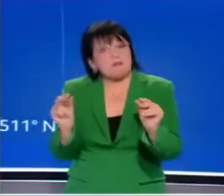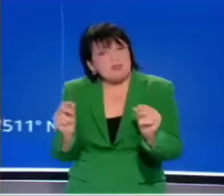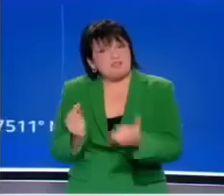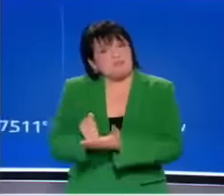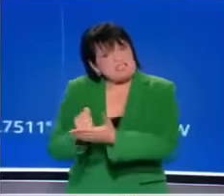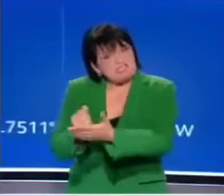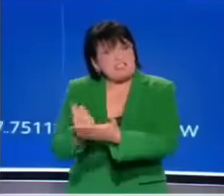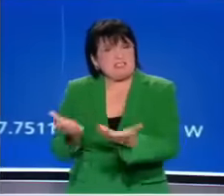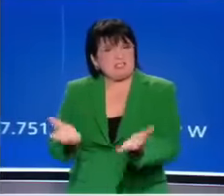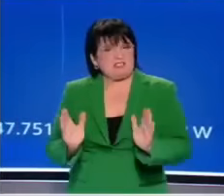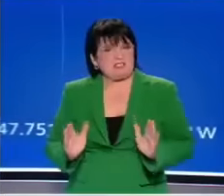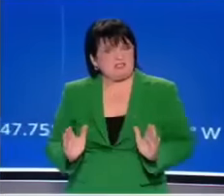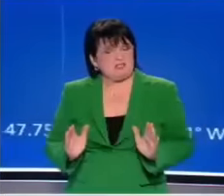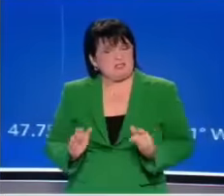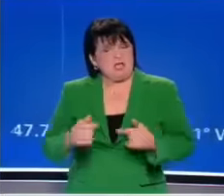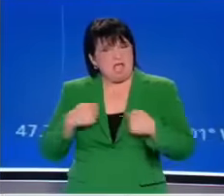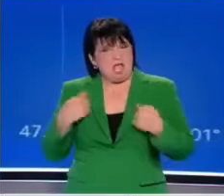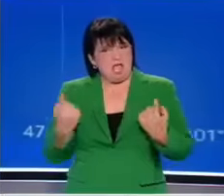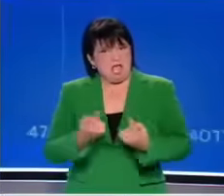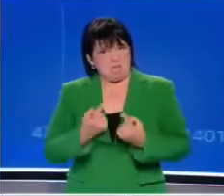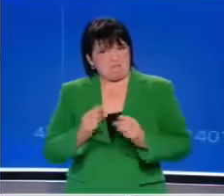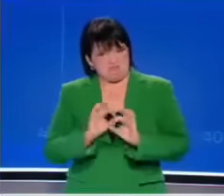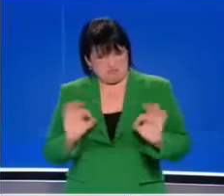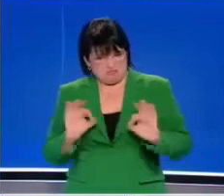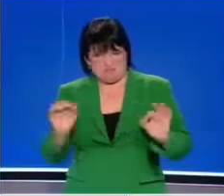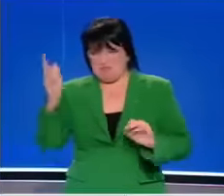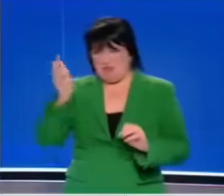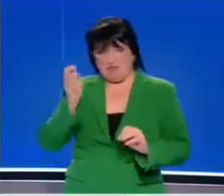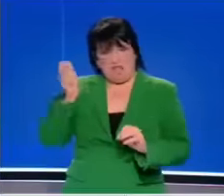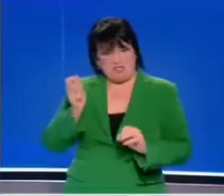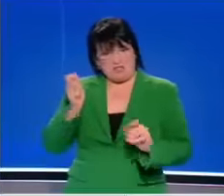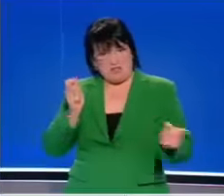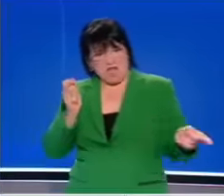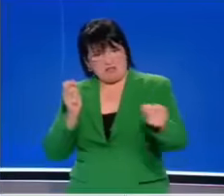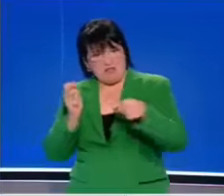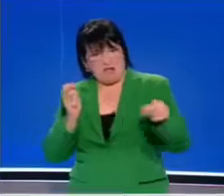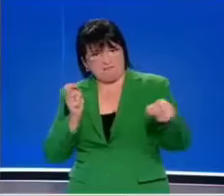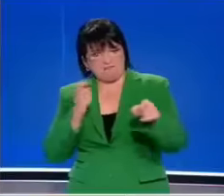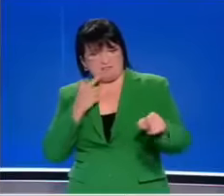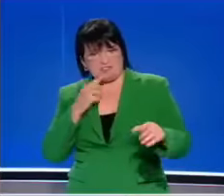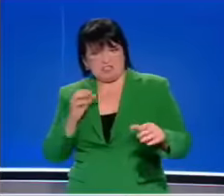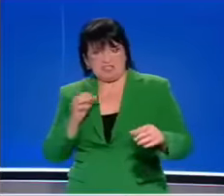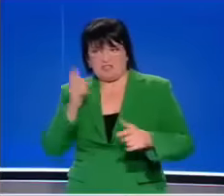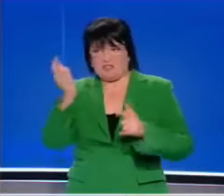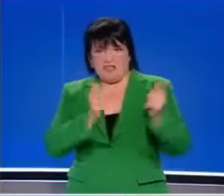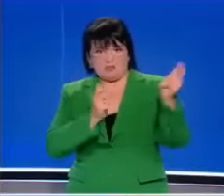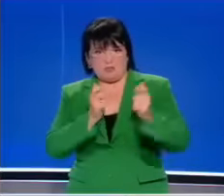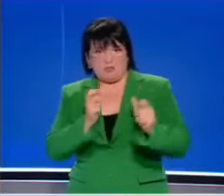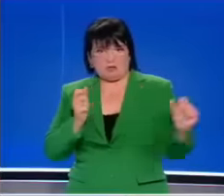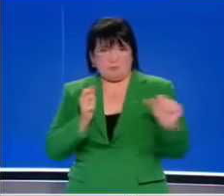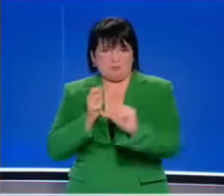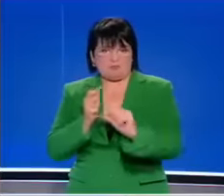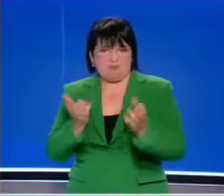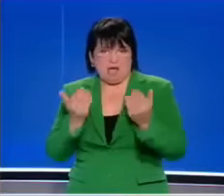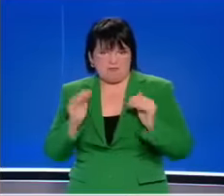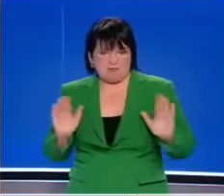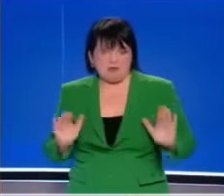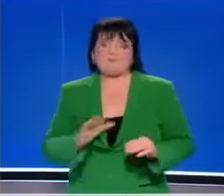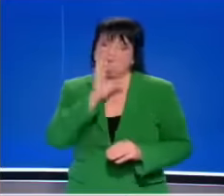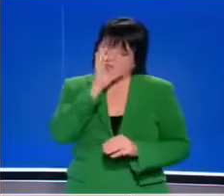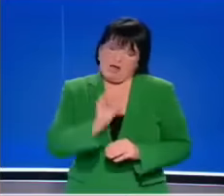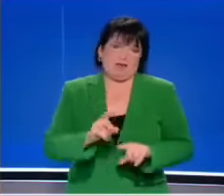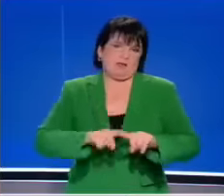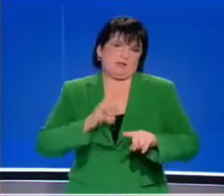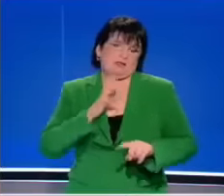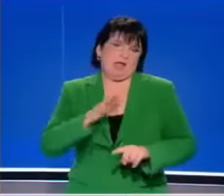ρύθμιση και δε και θα μαστε εντάξει με τα δάνεια τα οποία εκείνοι έχουνε και και είναι δανικά και αγύριστα επιτέλους την αλήθεια στον